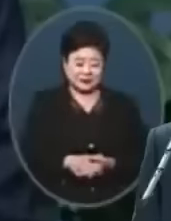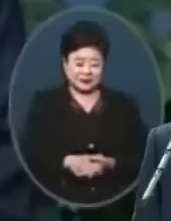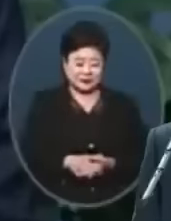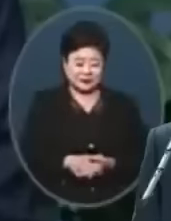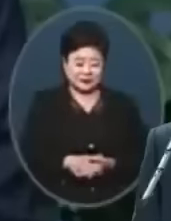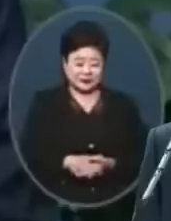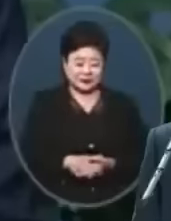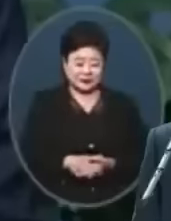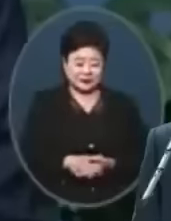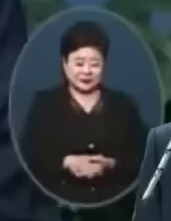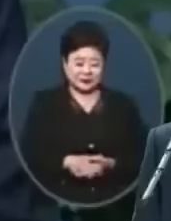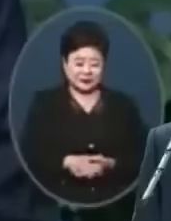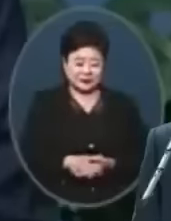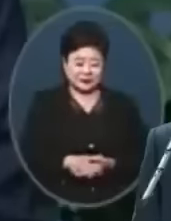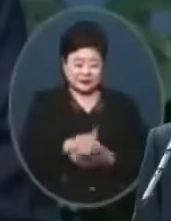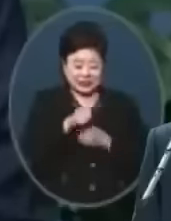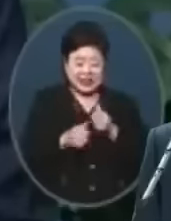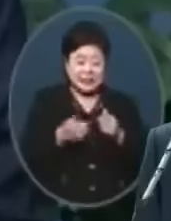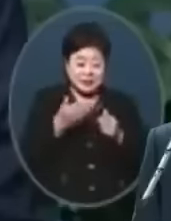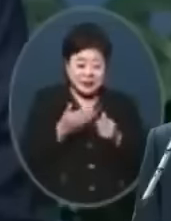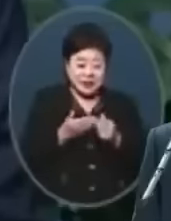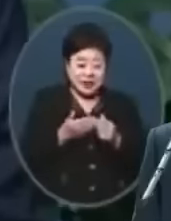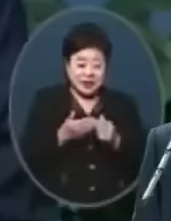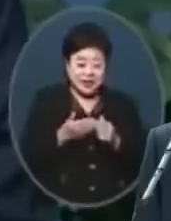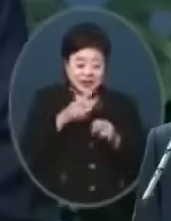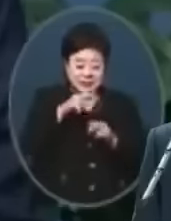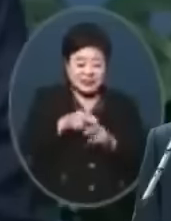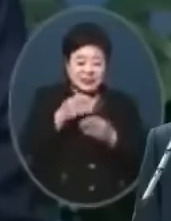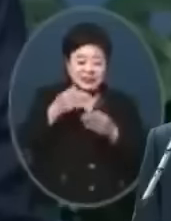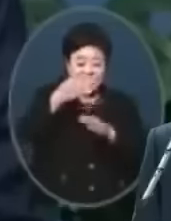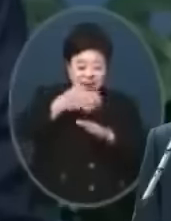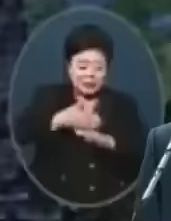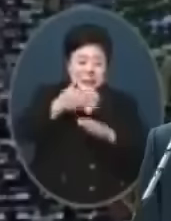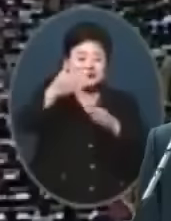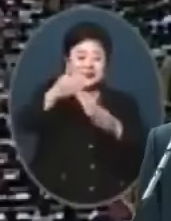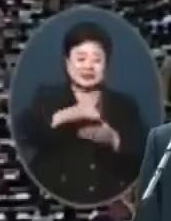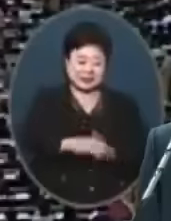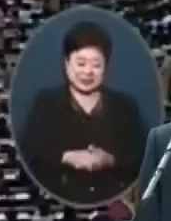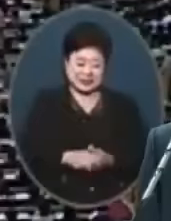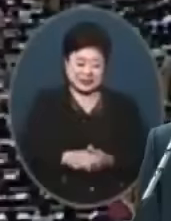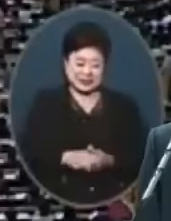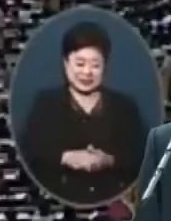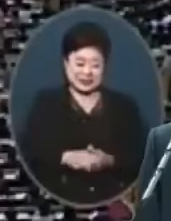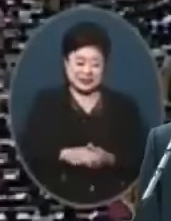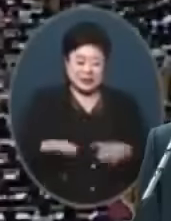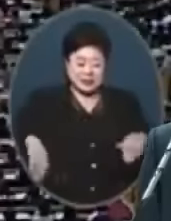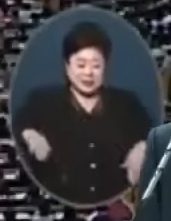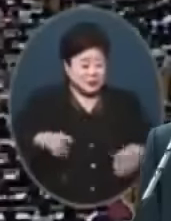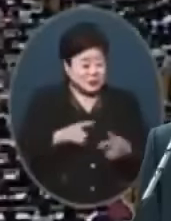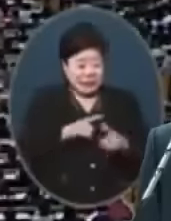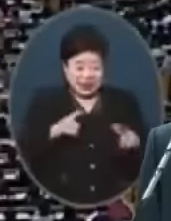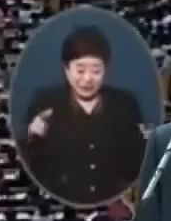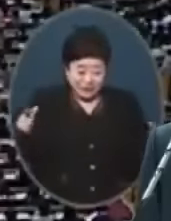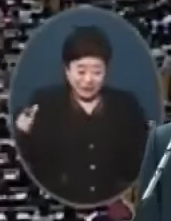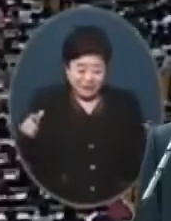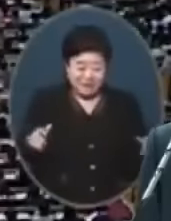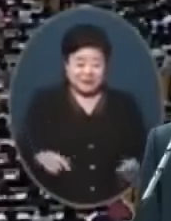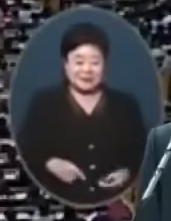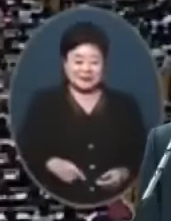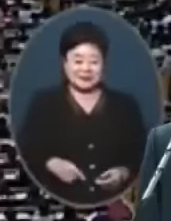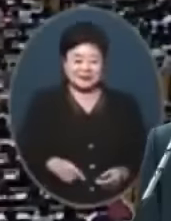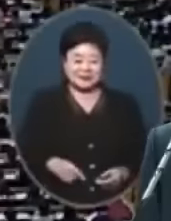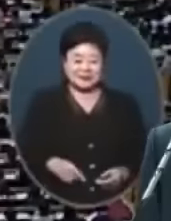그 단을 만들어서 하나님 앞에 제사드리고 감사한 것입니다. 그러므로 빈손 들고